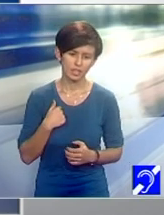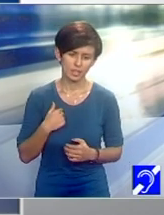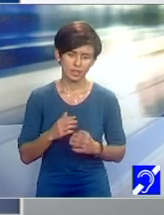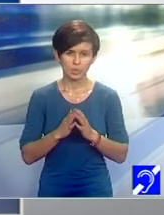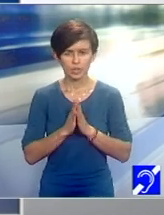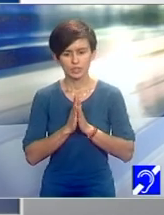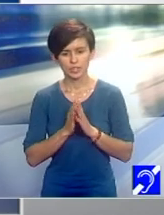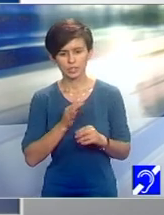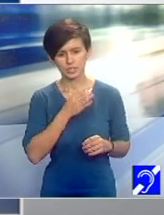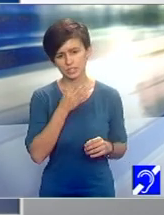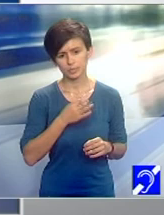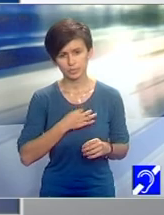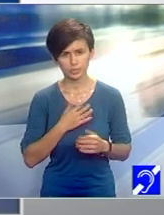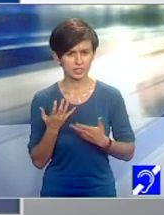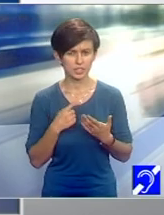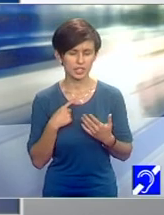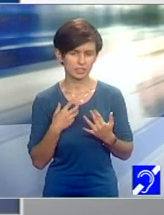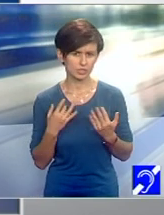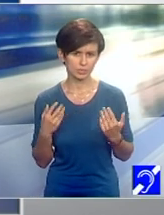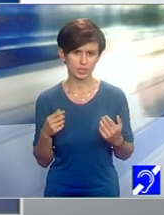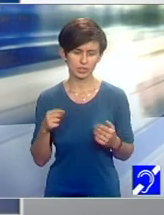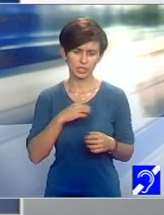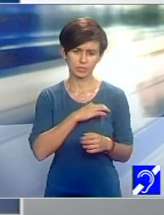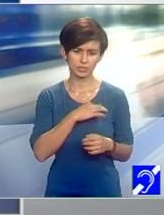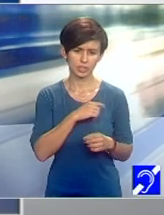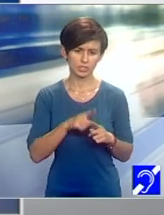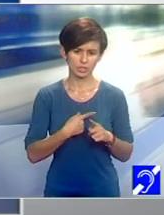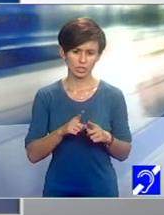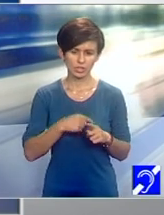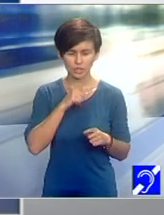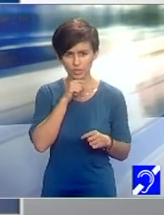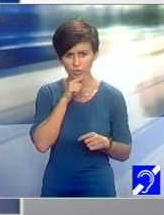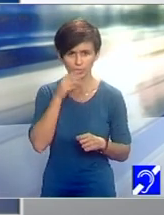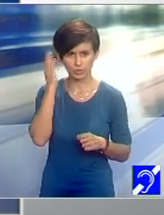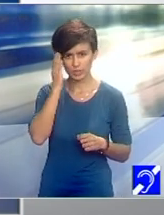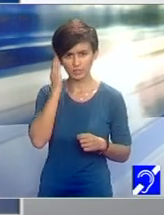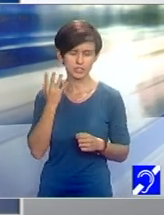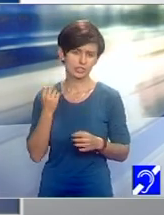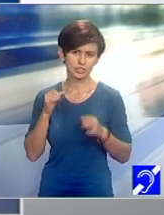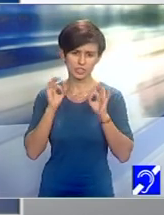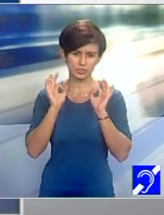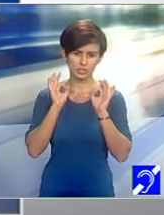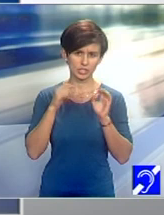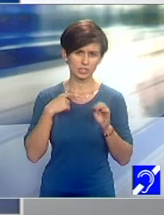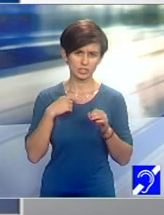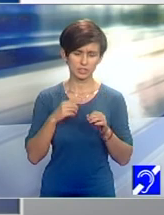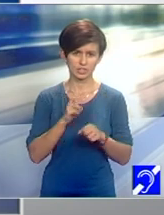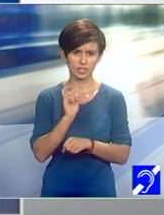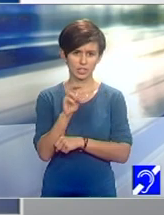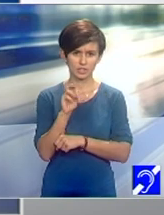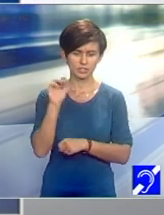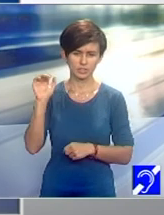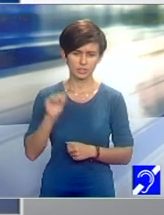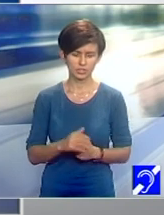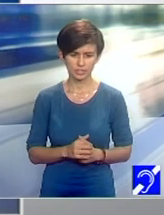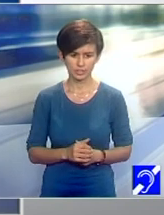este aproximativ numărul studenților romi, unde învață ei și la ce specializări sunt înscriși. Da,